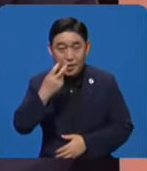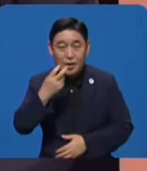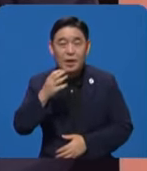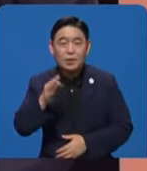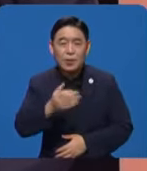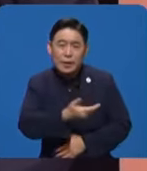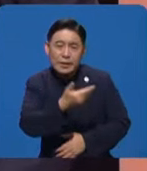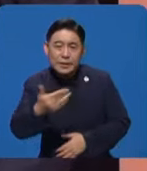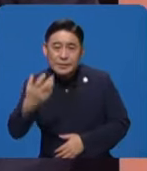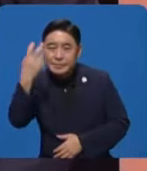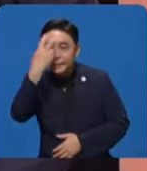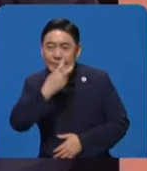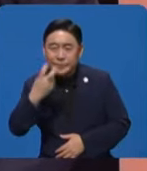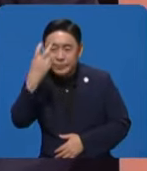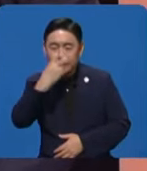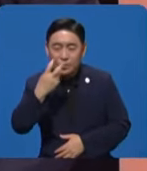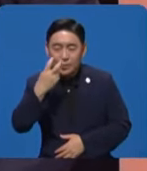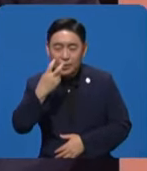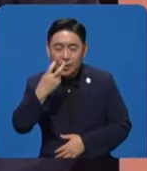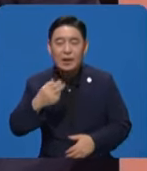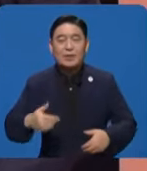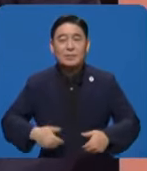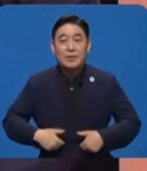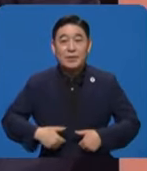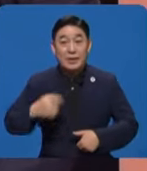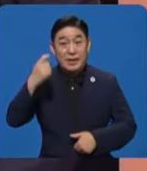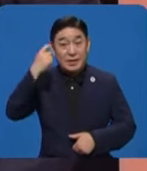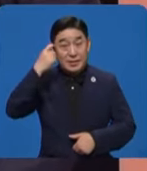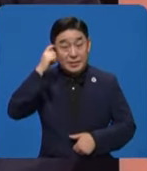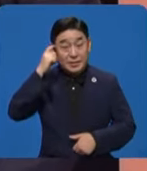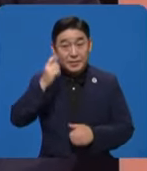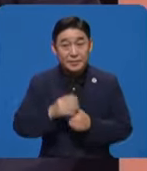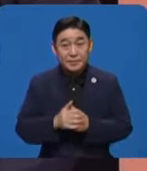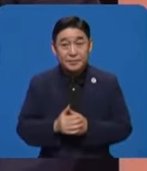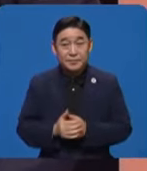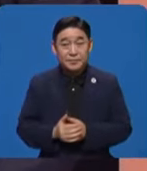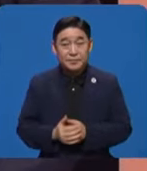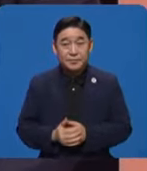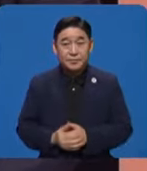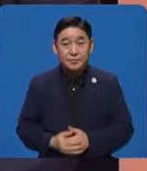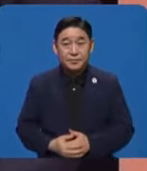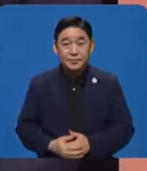자금 흐름 조사가 따라야만 네. 된다고 생각합니다. 네, 마무리하겠습니다. 네.